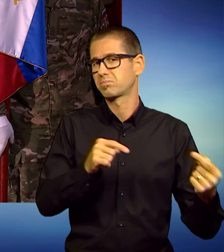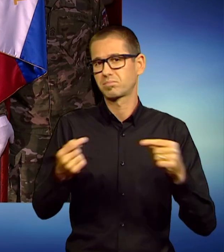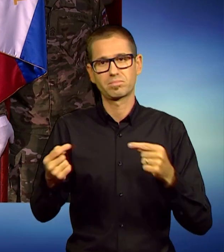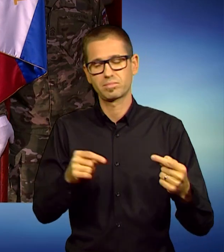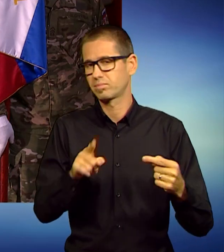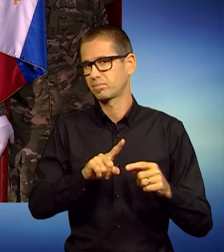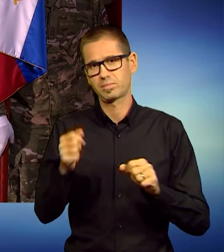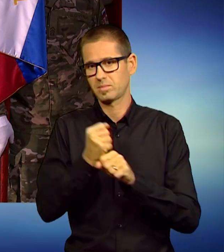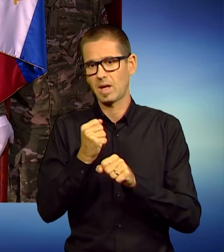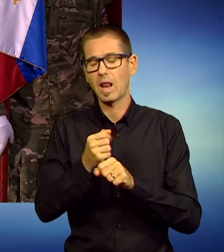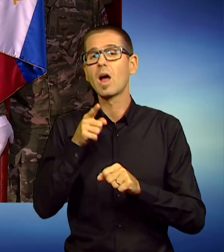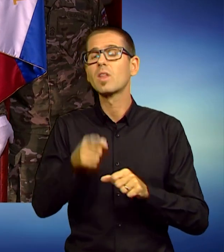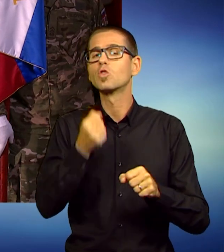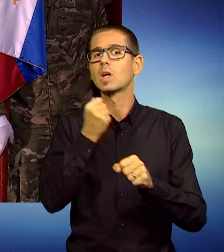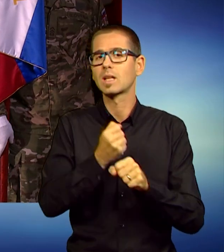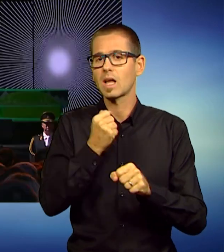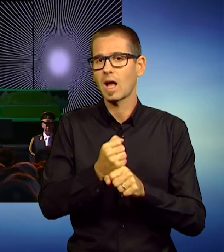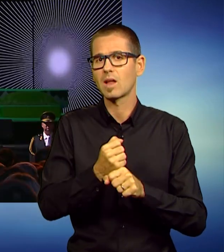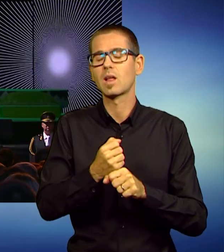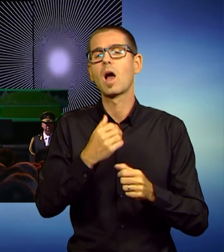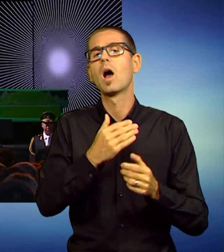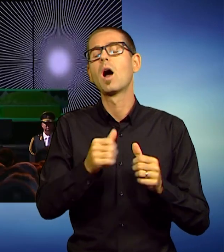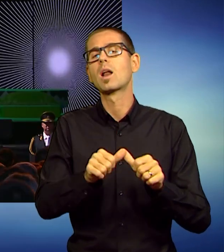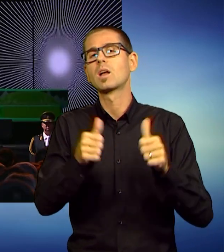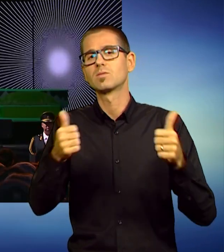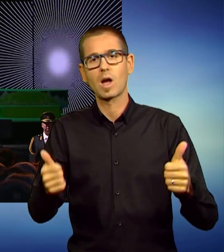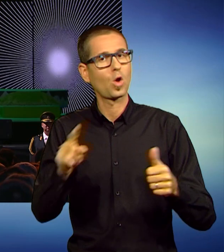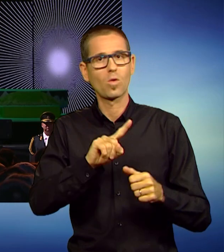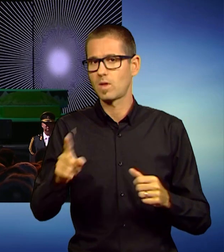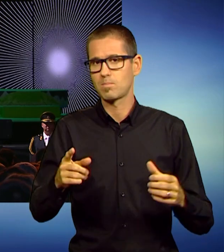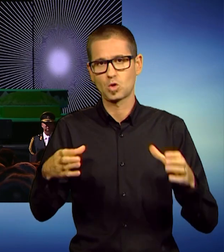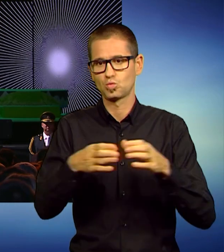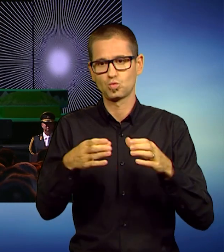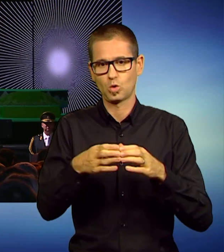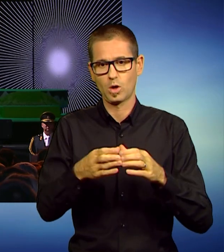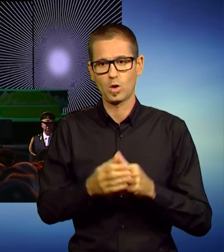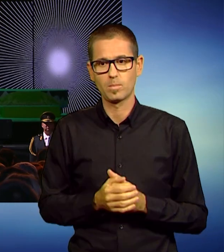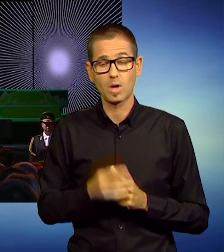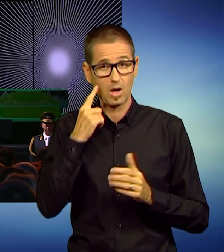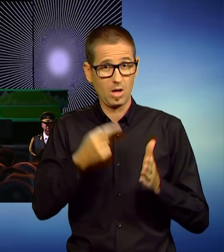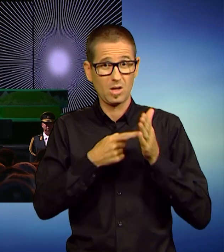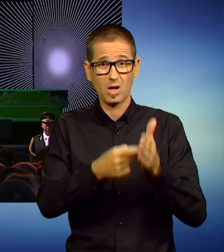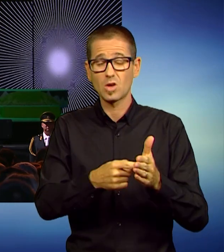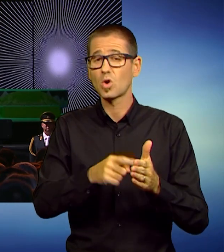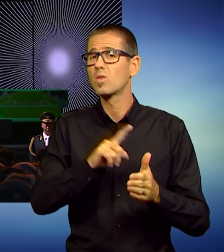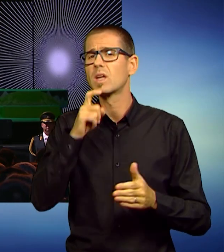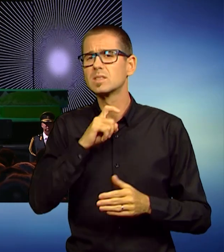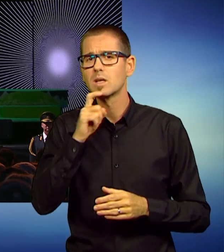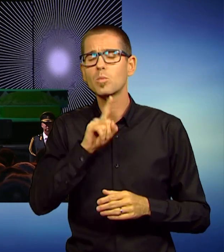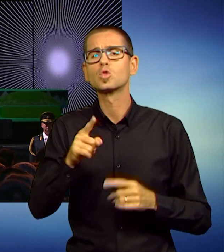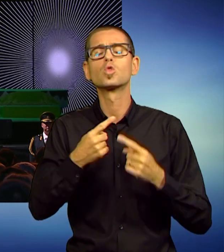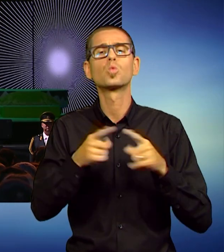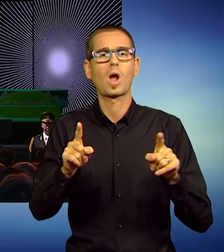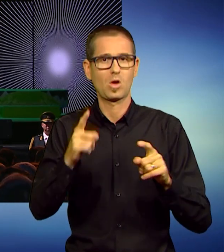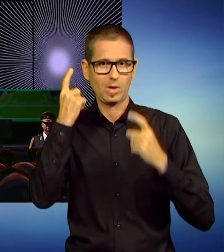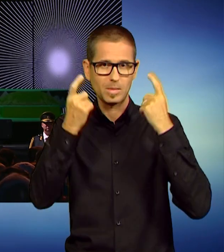izbija. Takšna dejanja razdvajajo, ne združujejo. Odražajo nestrpnost do drugače